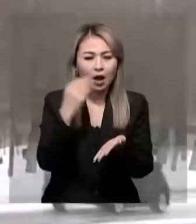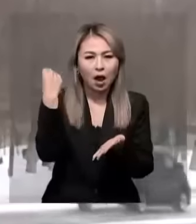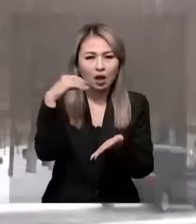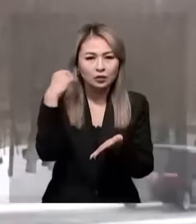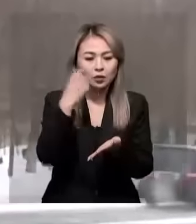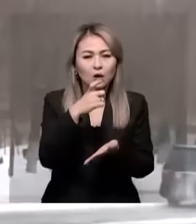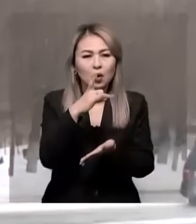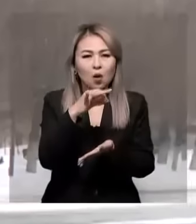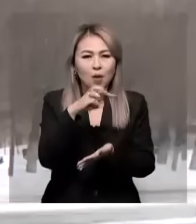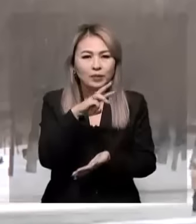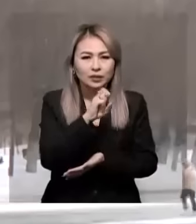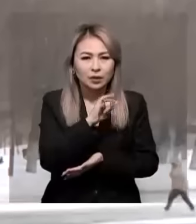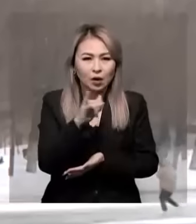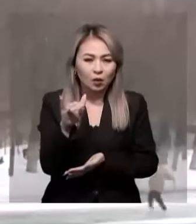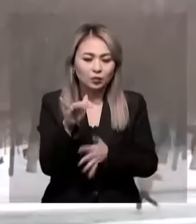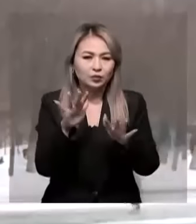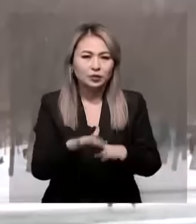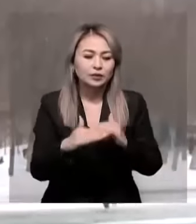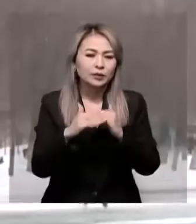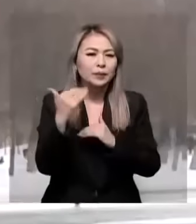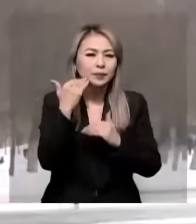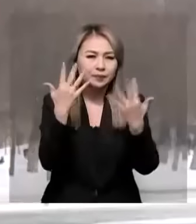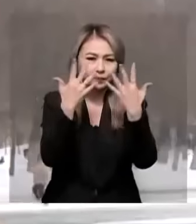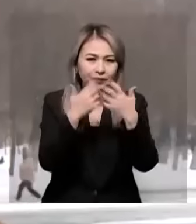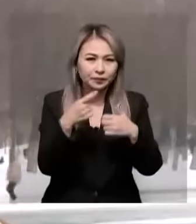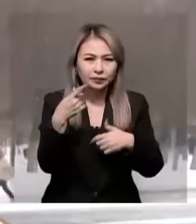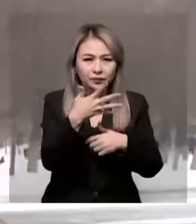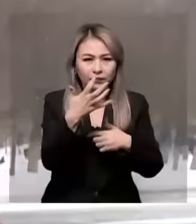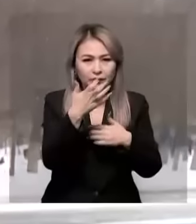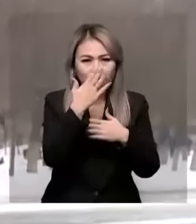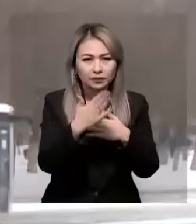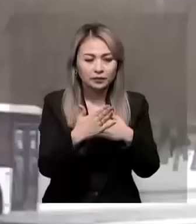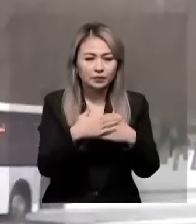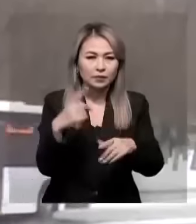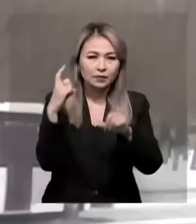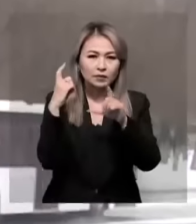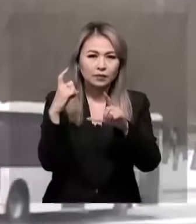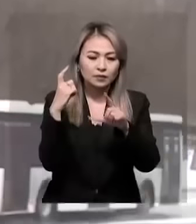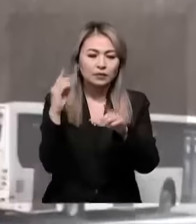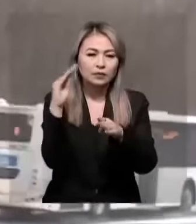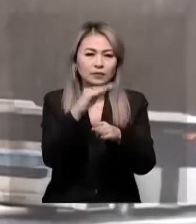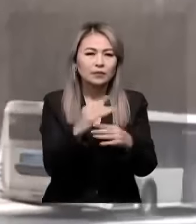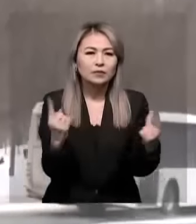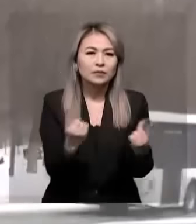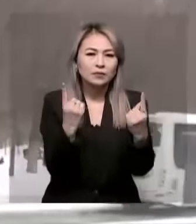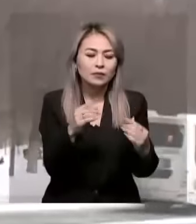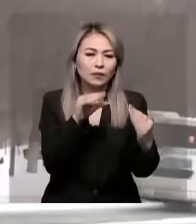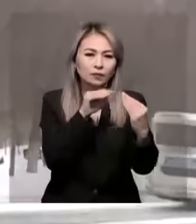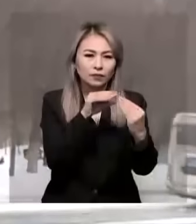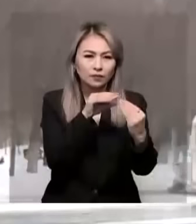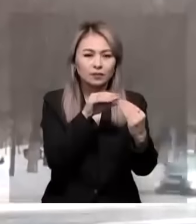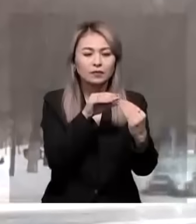Храмтау, Қарабұтақ бағытында шамамен 1500-ға жуық жүк және де жеңіл автокөліктер тұрып